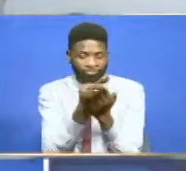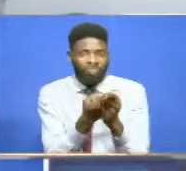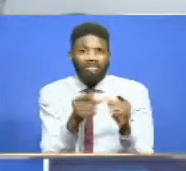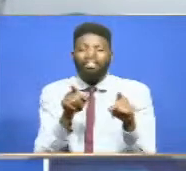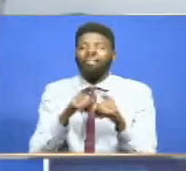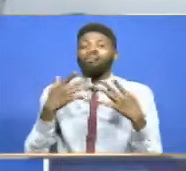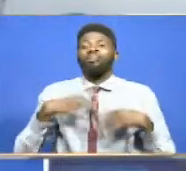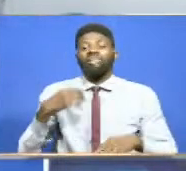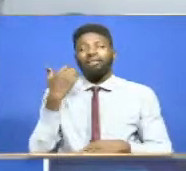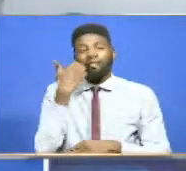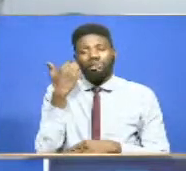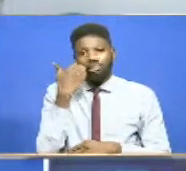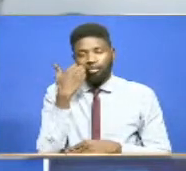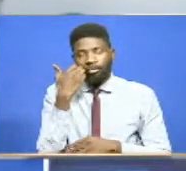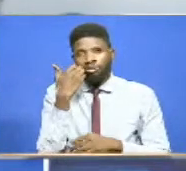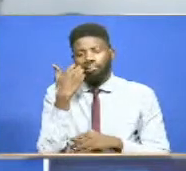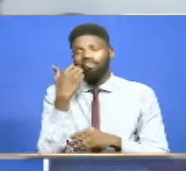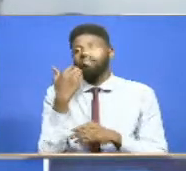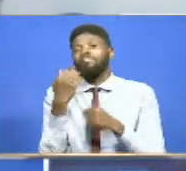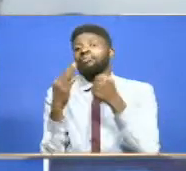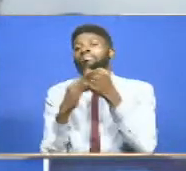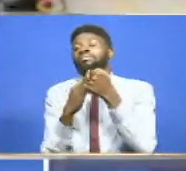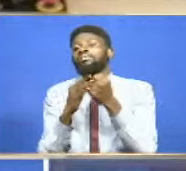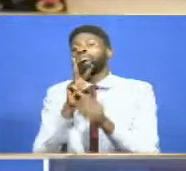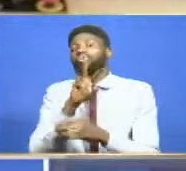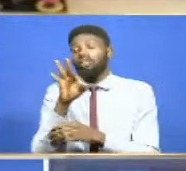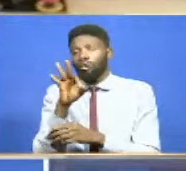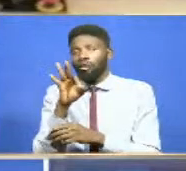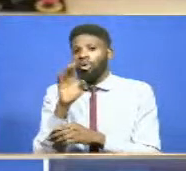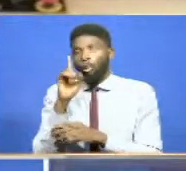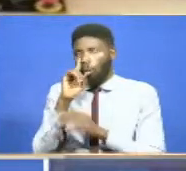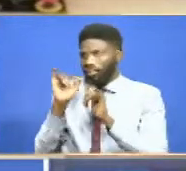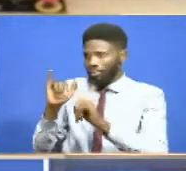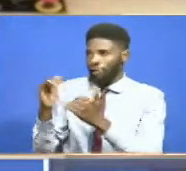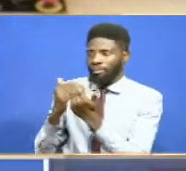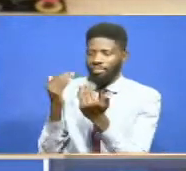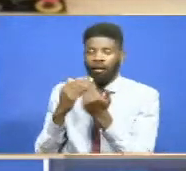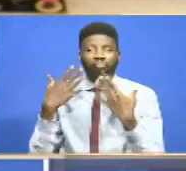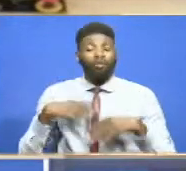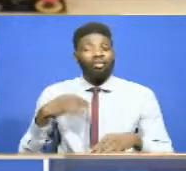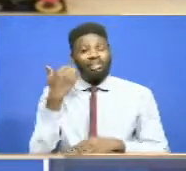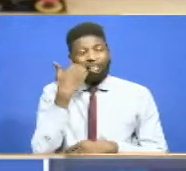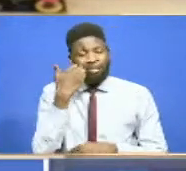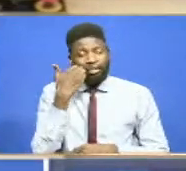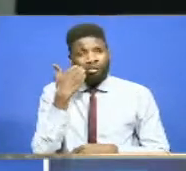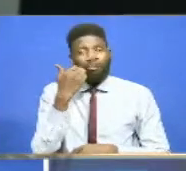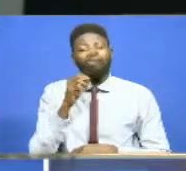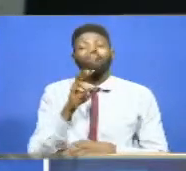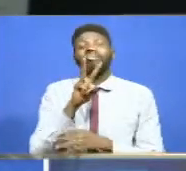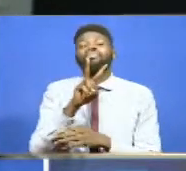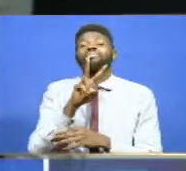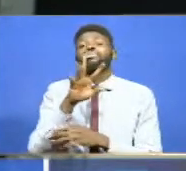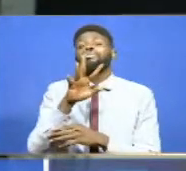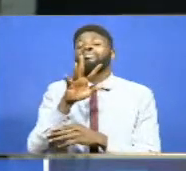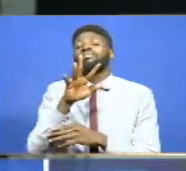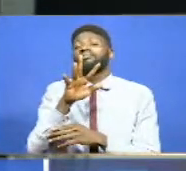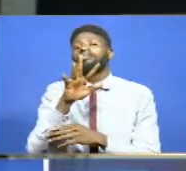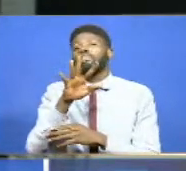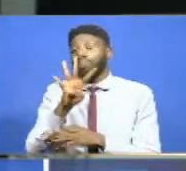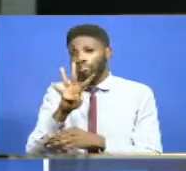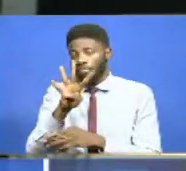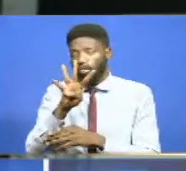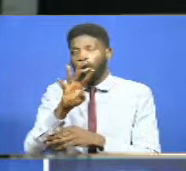5,823 wakipokea matibabu wakiwa nyumbani. Wagonjwa 254 wamelazwa katika vyumba vya wagonjwa